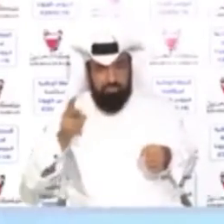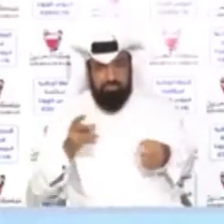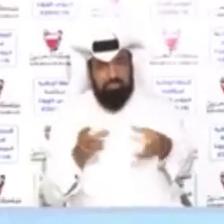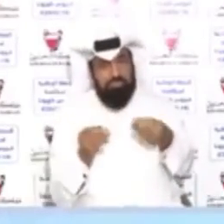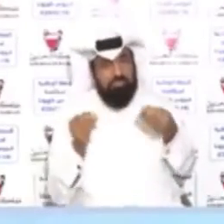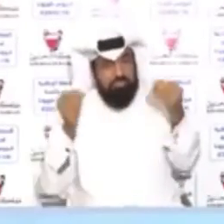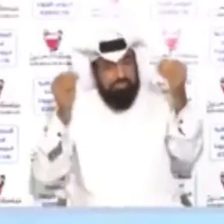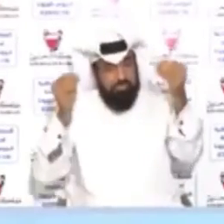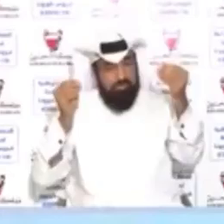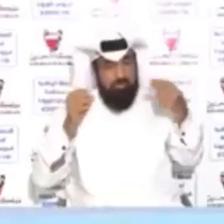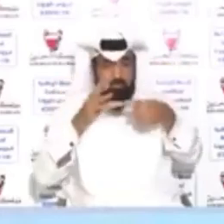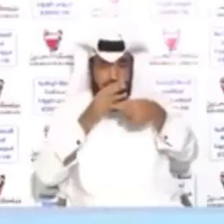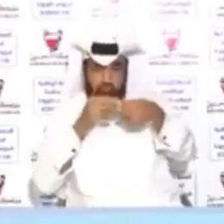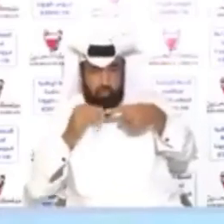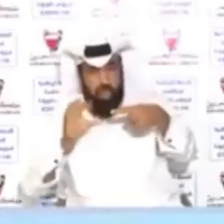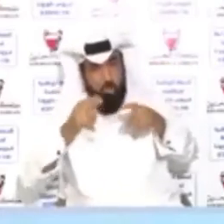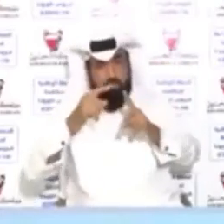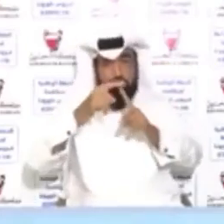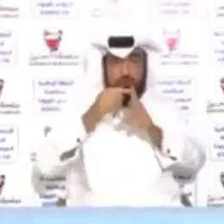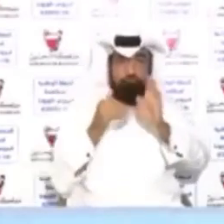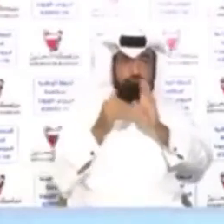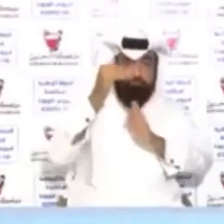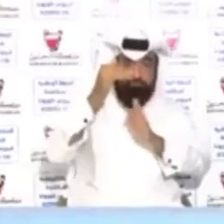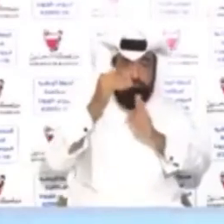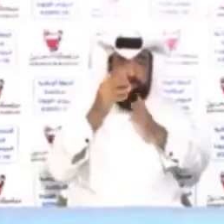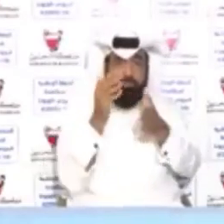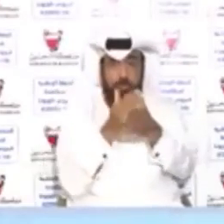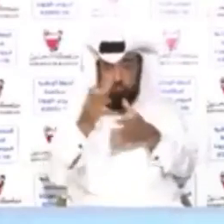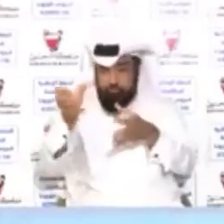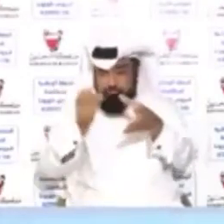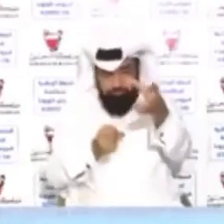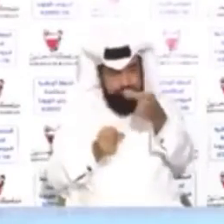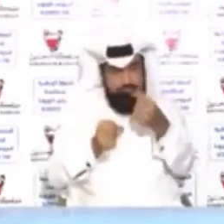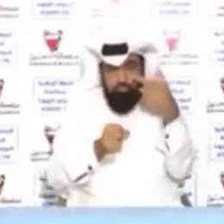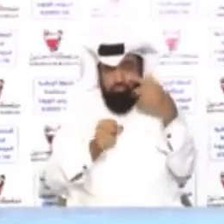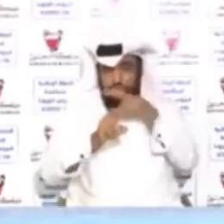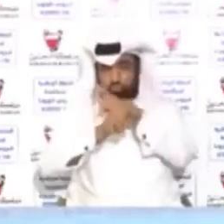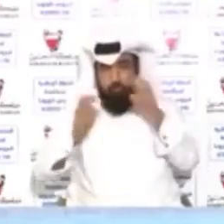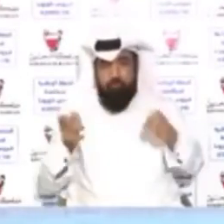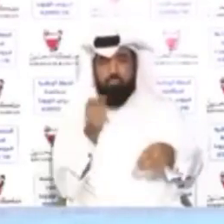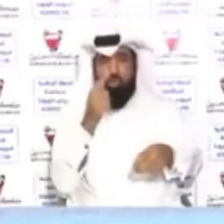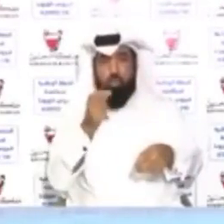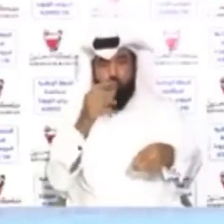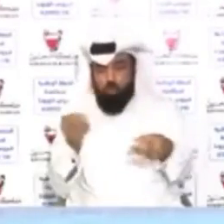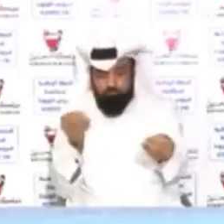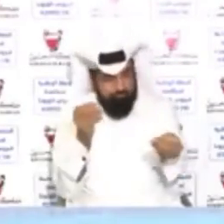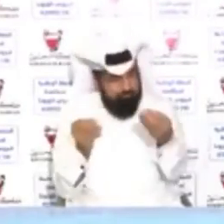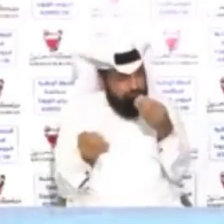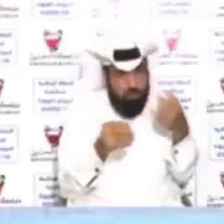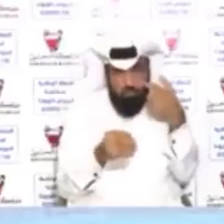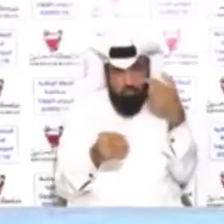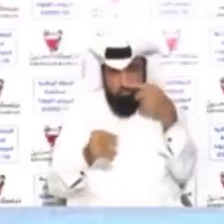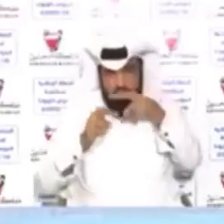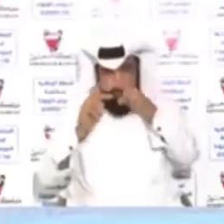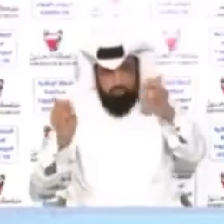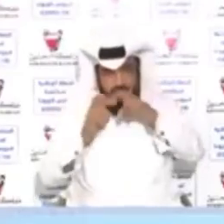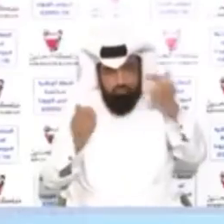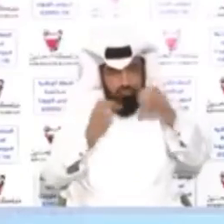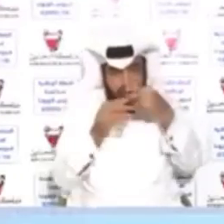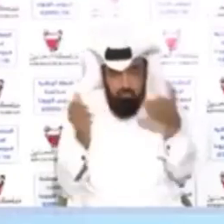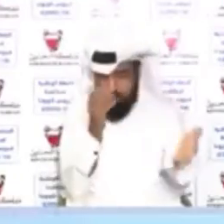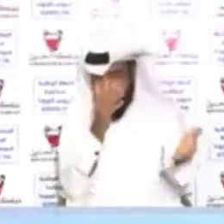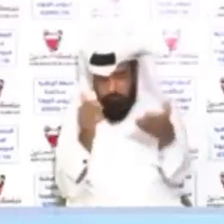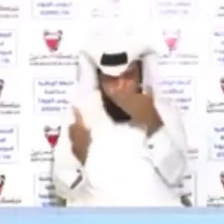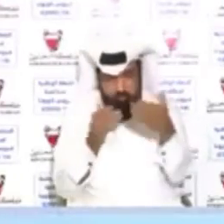السريرية، وهذا اللي يطبق فيها أن مقارنة الأدوية المتوافرة لمرض معين على أساس يحددون هل هو فعلا راح يشتغل أو